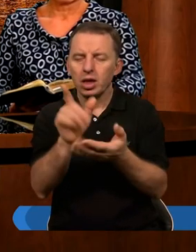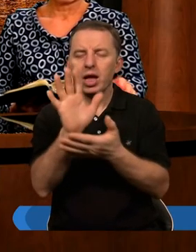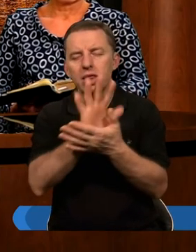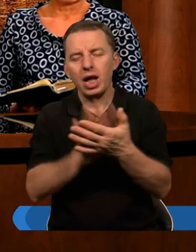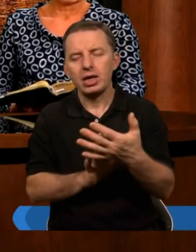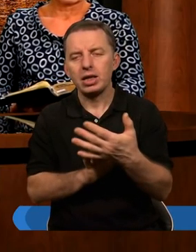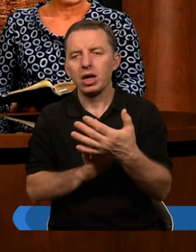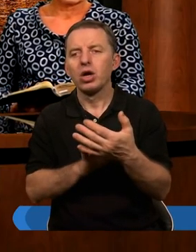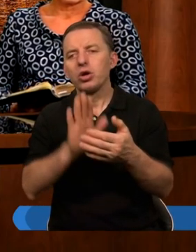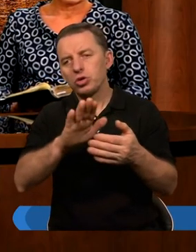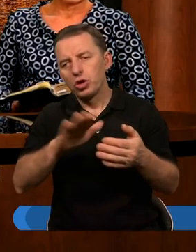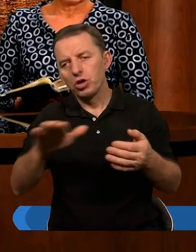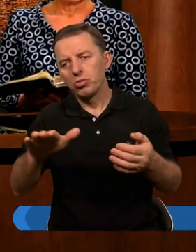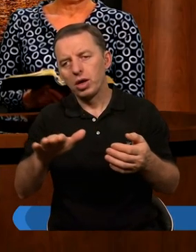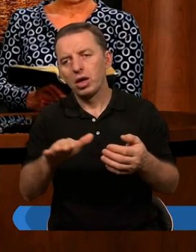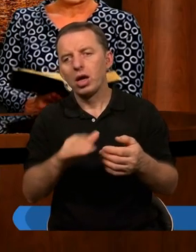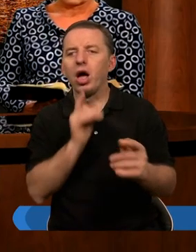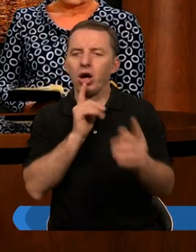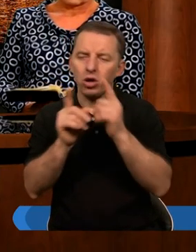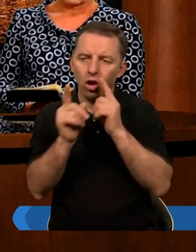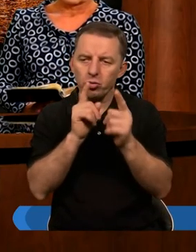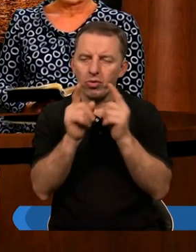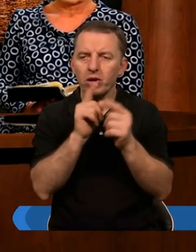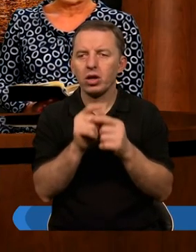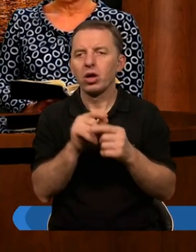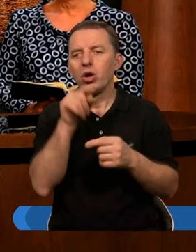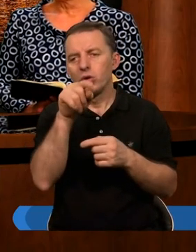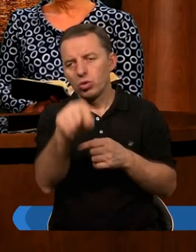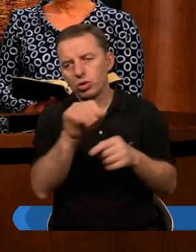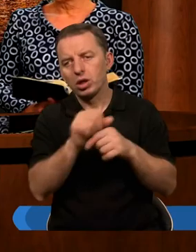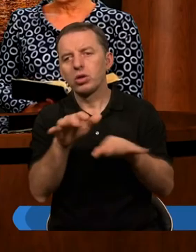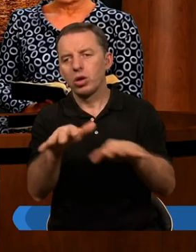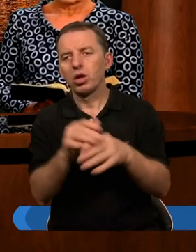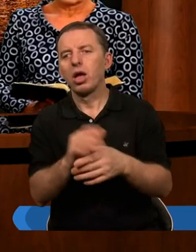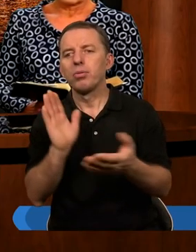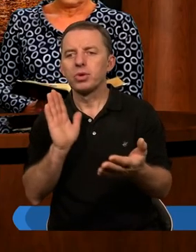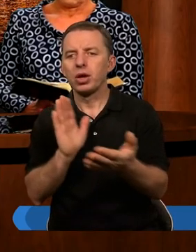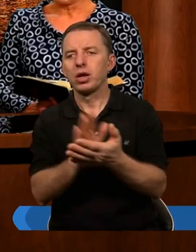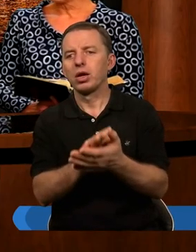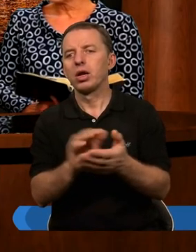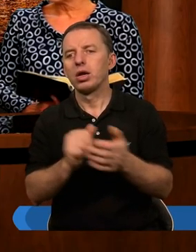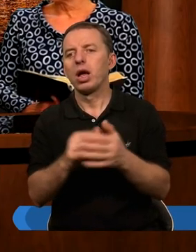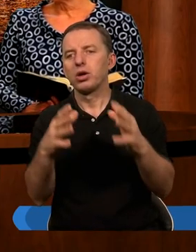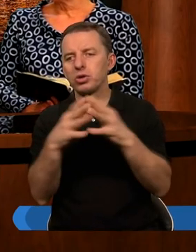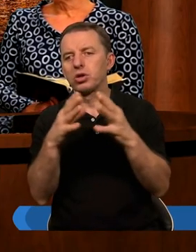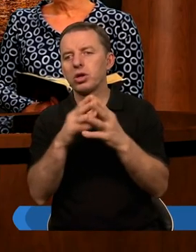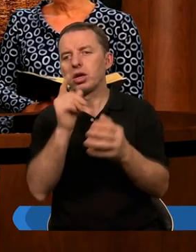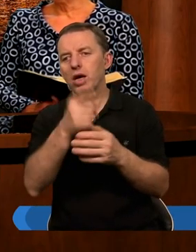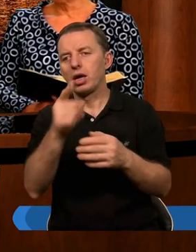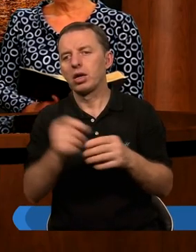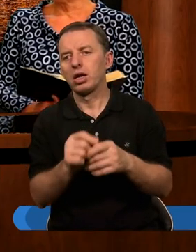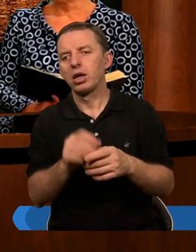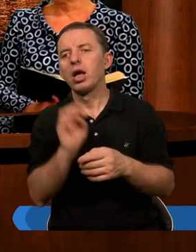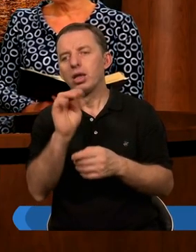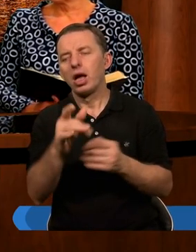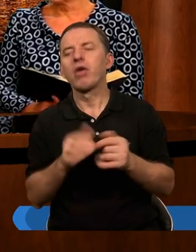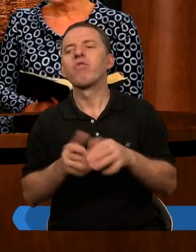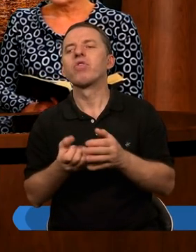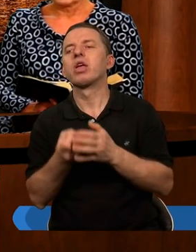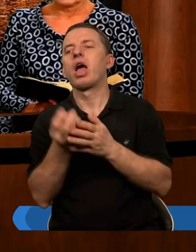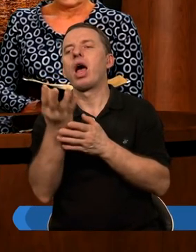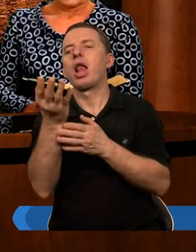teksty z dziećmi, to nawet rozmawialiśmy, tutaj jest tak dużo, że to jest przynajmniej temat na dziesięć kazań. Jest tak